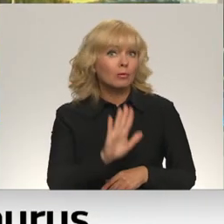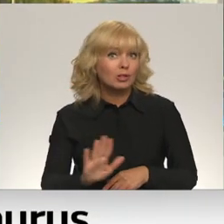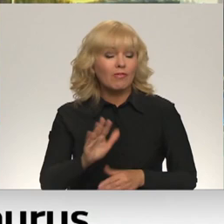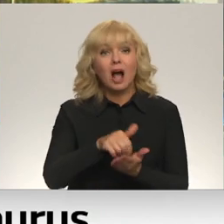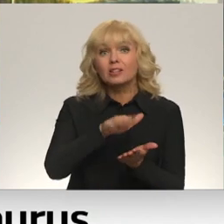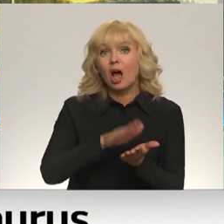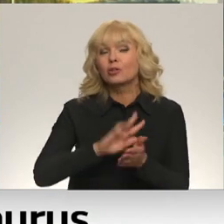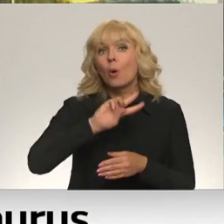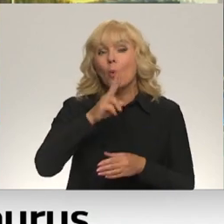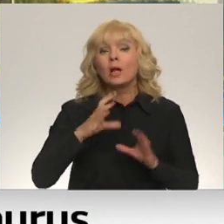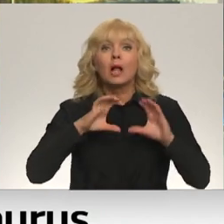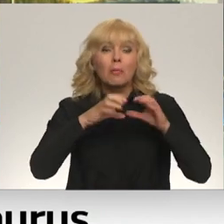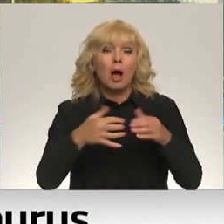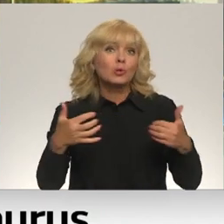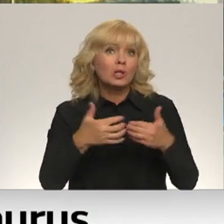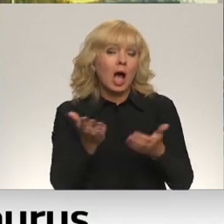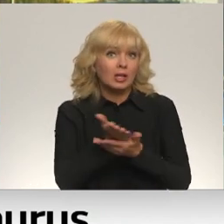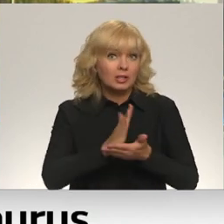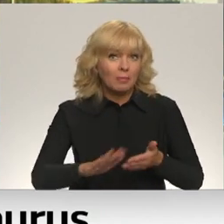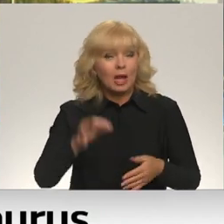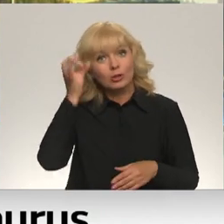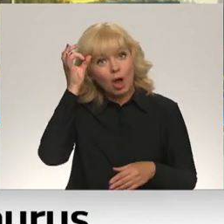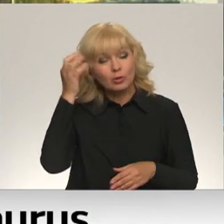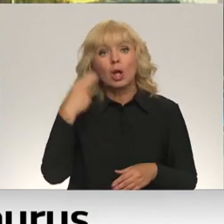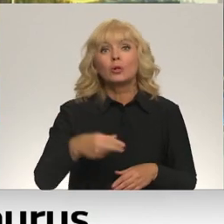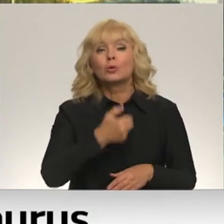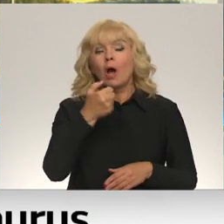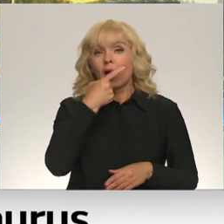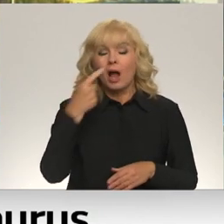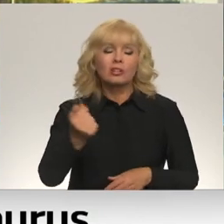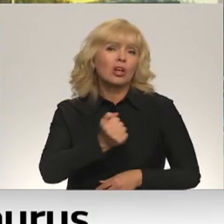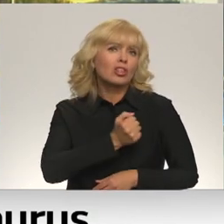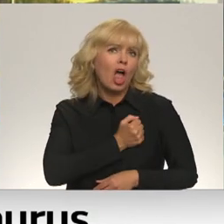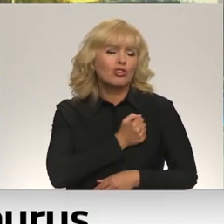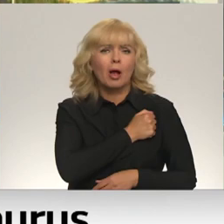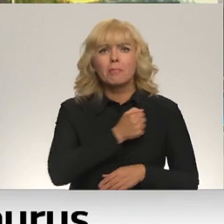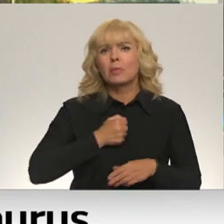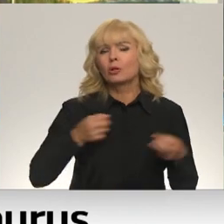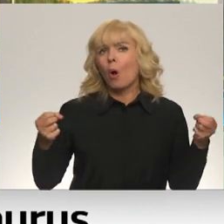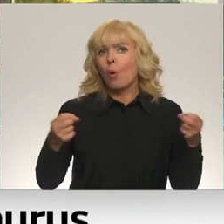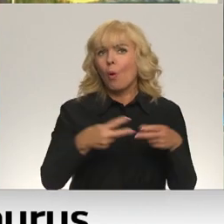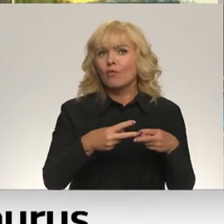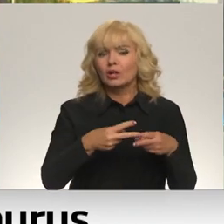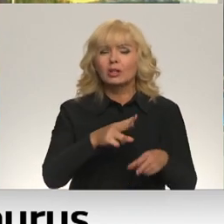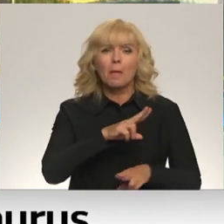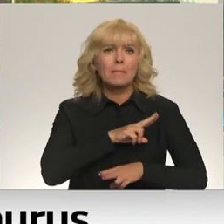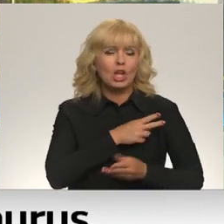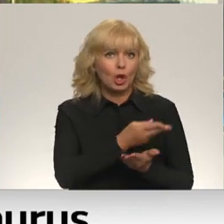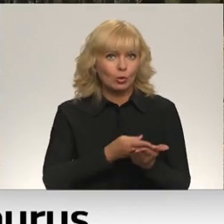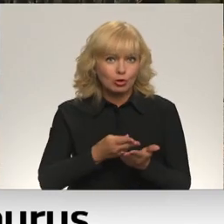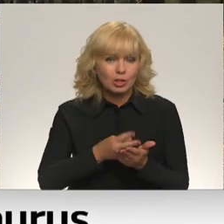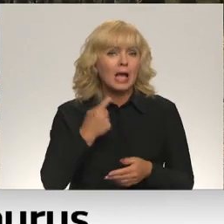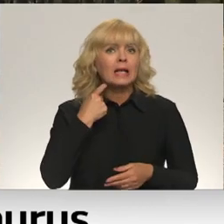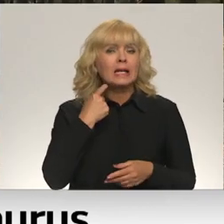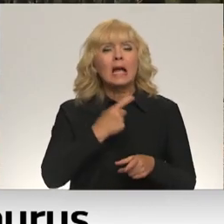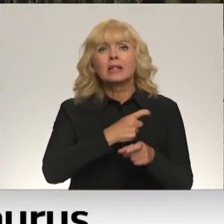atzīmē otrā pasaules kara beigas, pieminot 20. Gadsimta nežēlīgākā militārā konflikta upurus. Rīgā nacismu